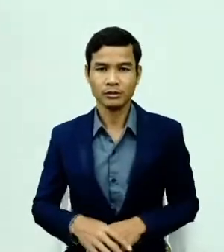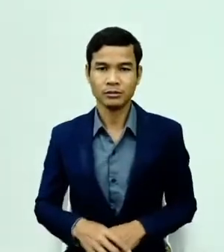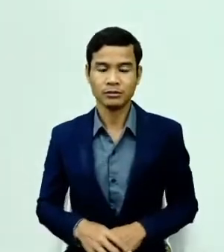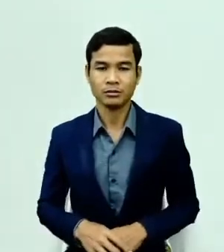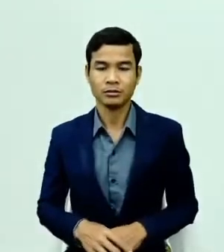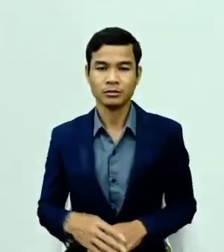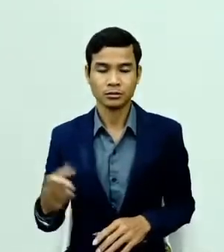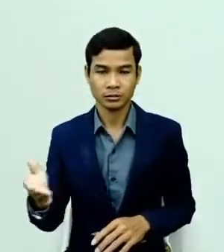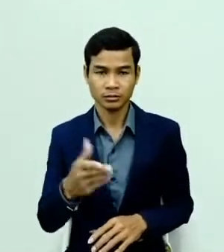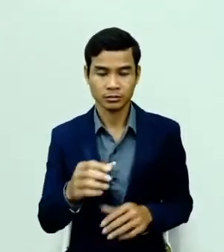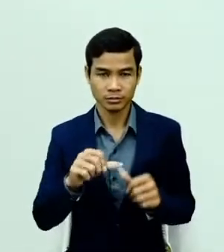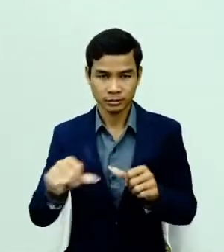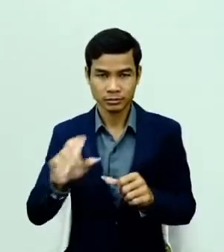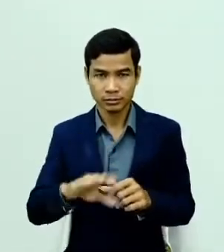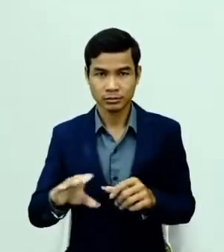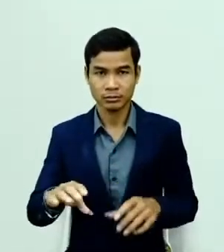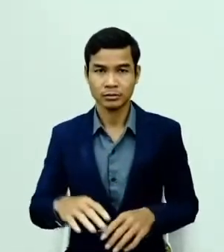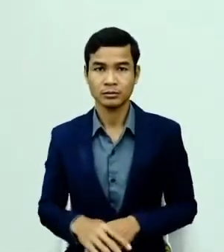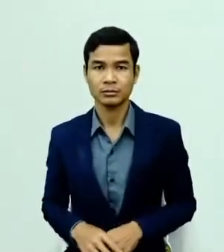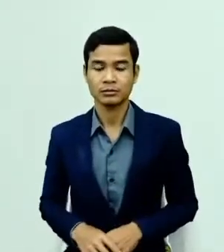ចាស់កូនបន្ត